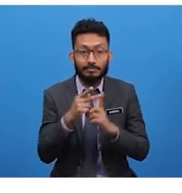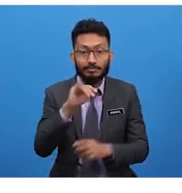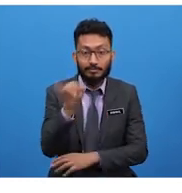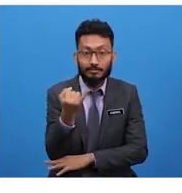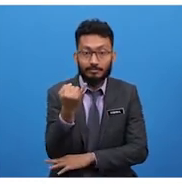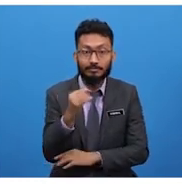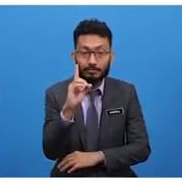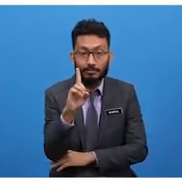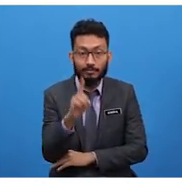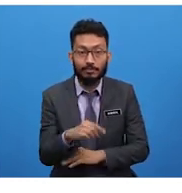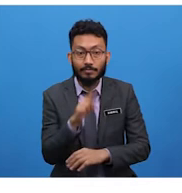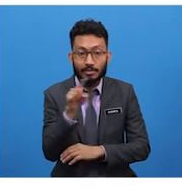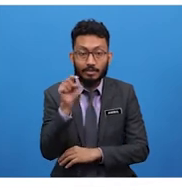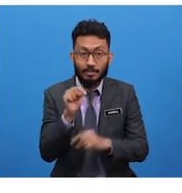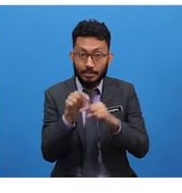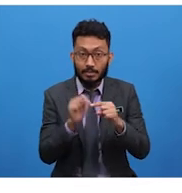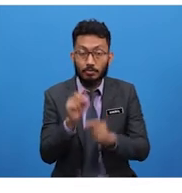G1 bahagi 2.